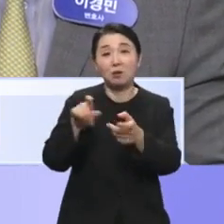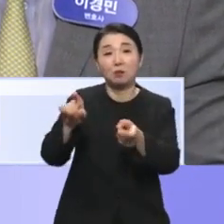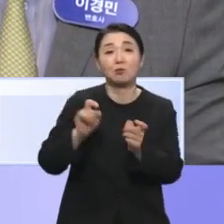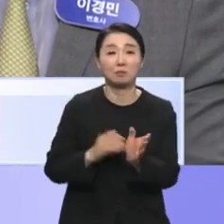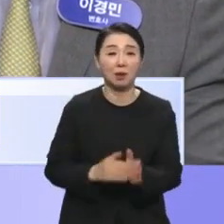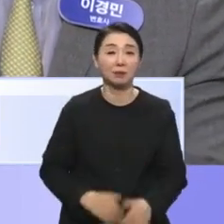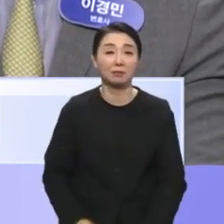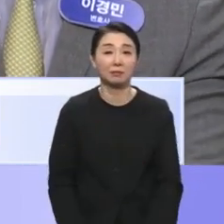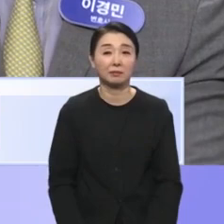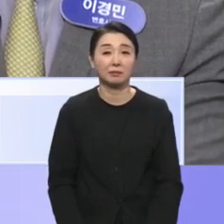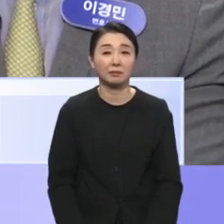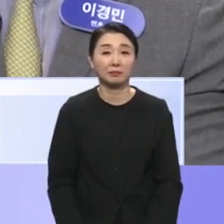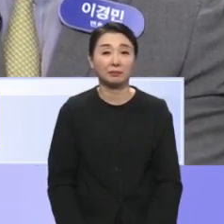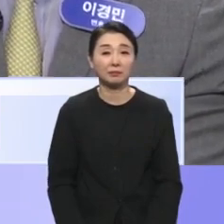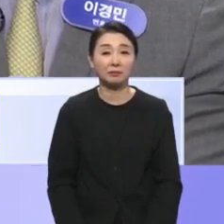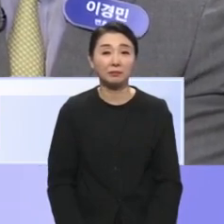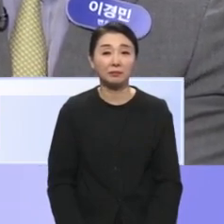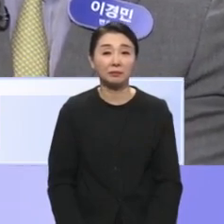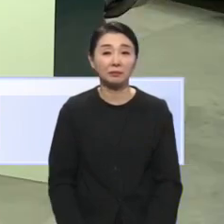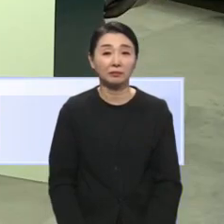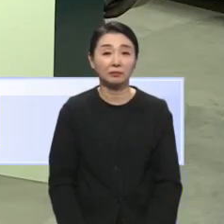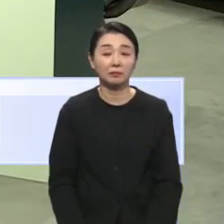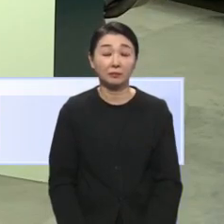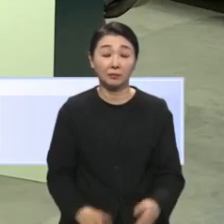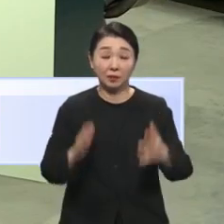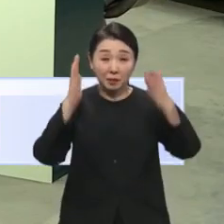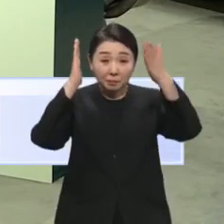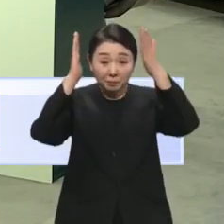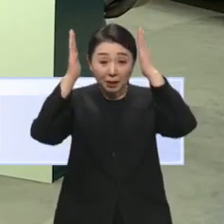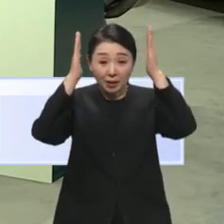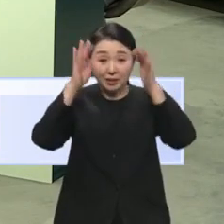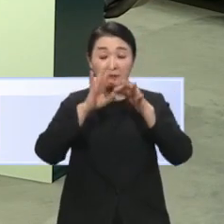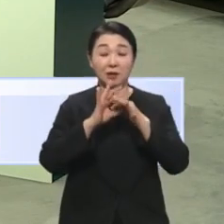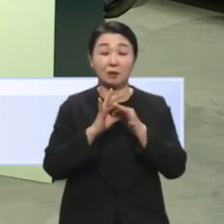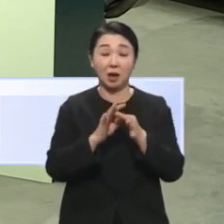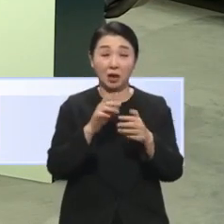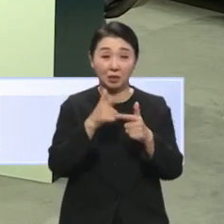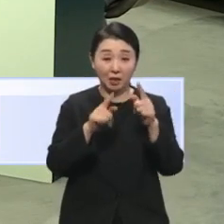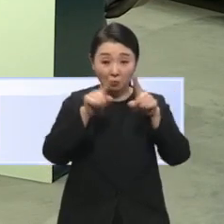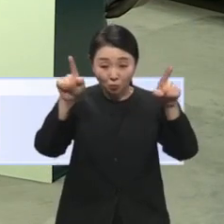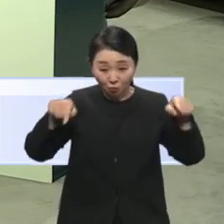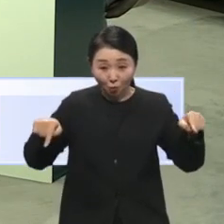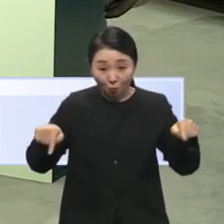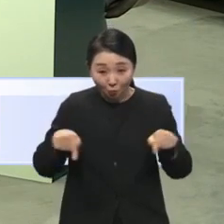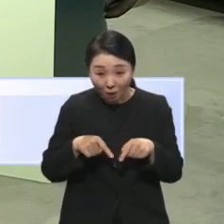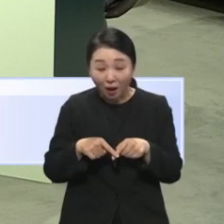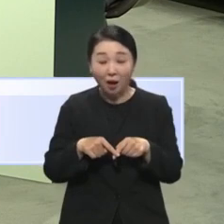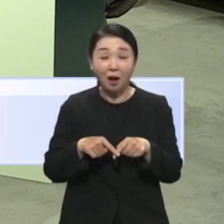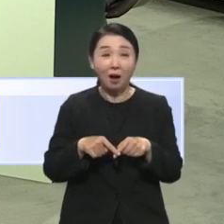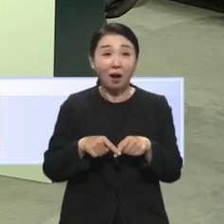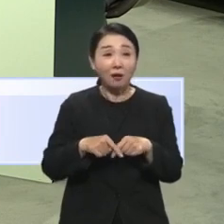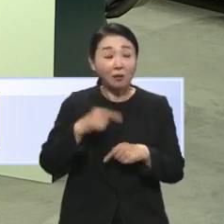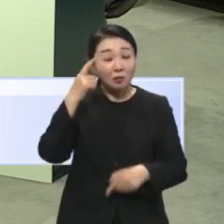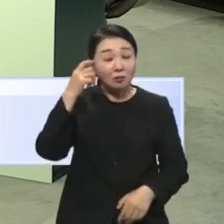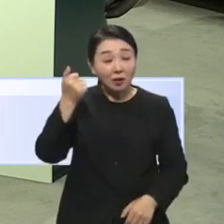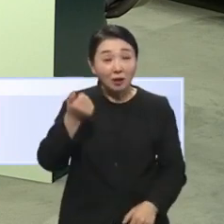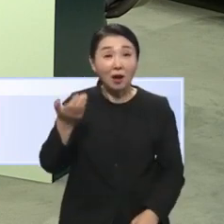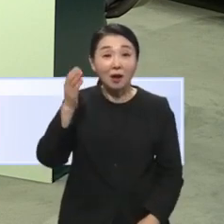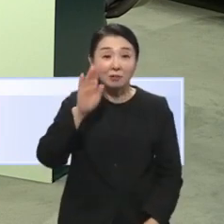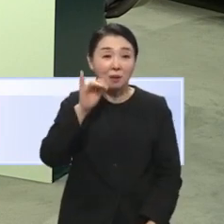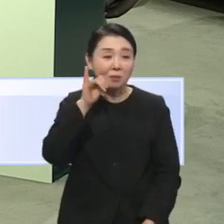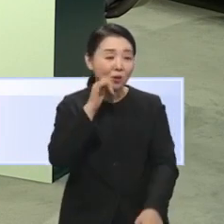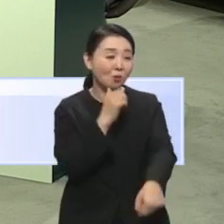좀 이용이 된 거 같습니다 그렇군요 자 말레이시아산 나무도마 줄 알았는데 말레이시아산 필로폰이